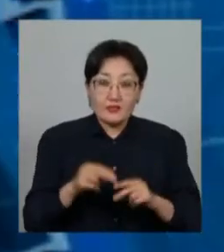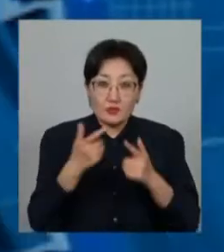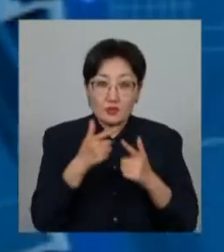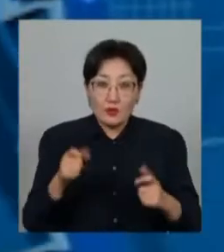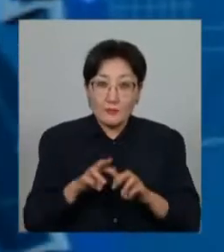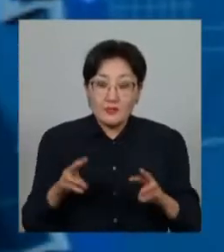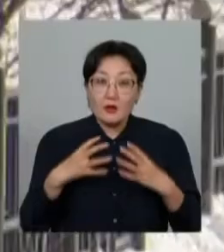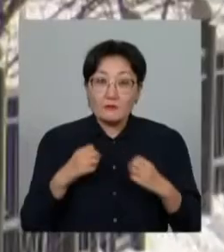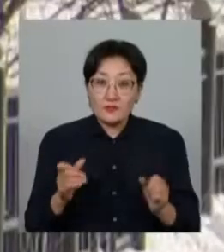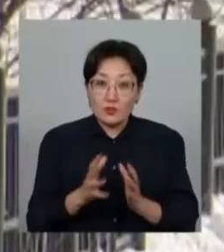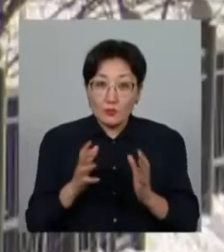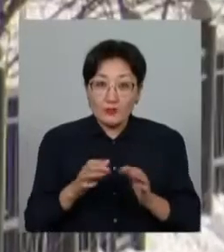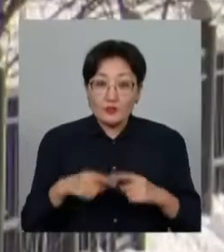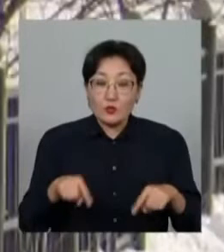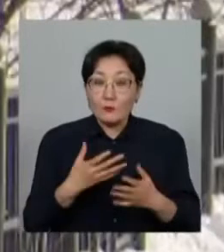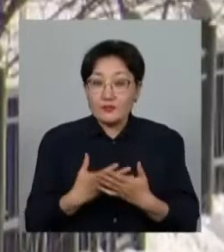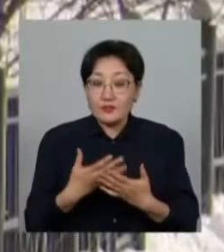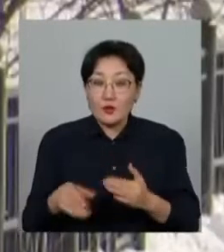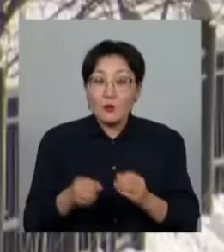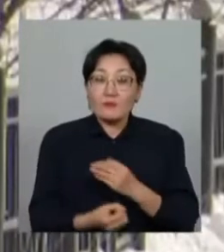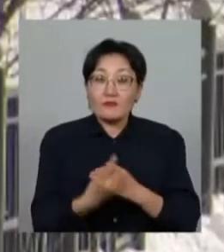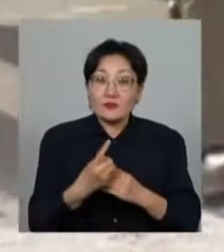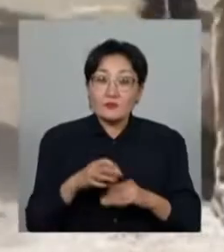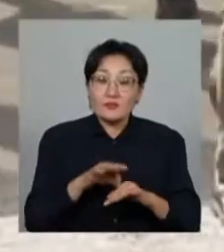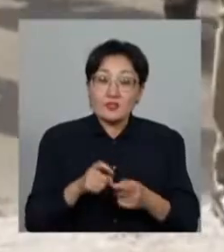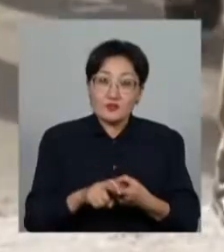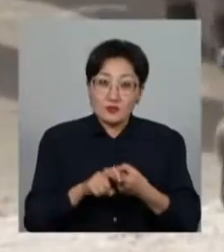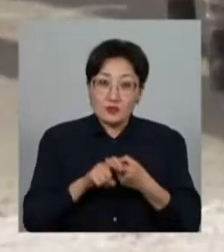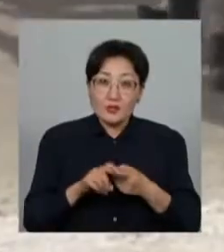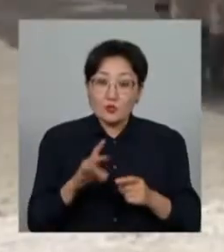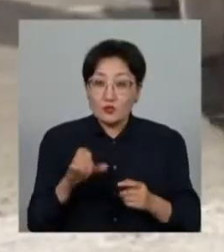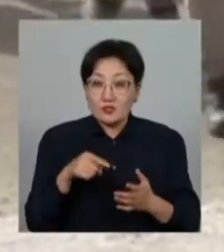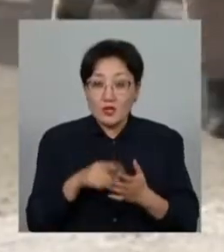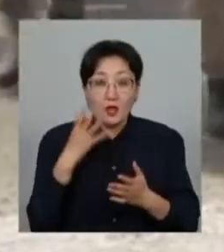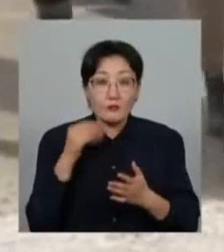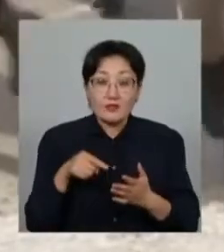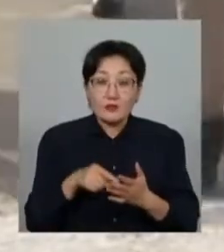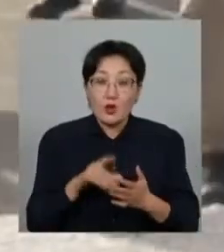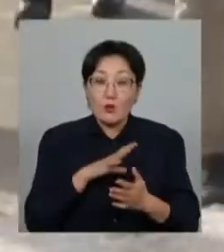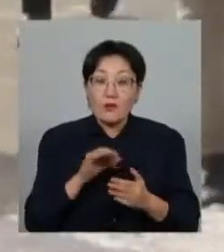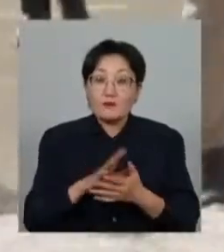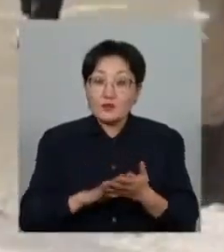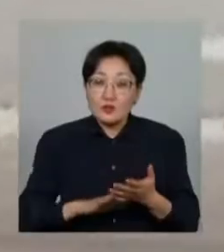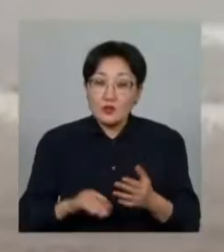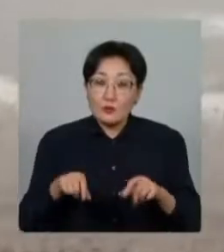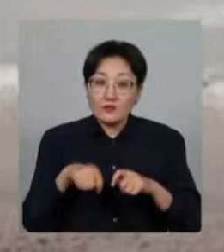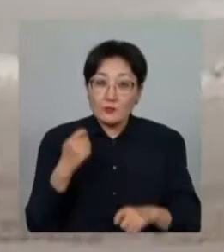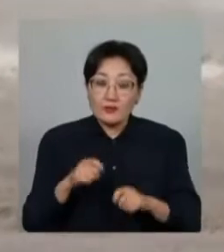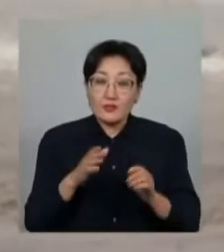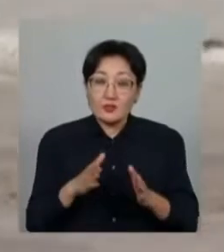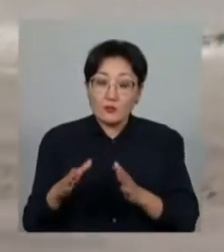в Минздраве. Ведомство полагает, что всплеск заболеваемости ковидом в Нур-Султане и Алматы произошел вследствие нарушения